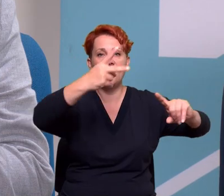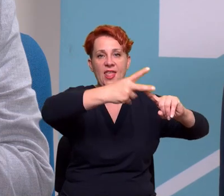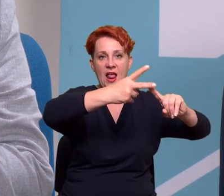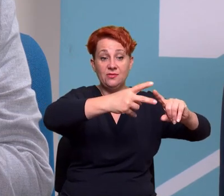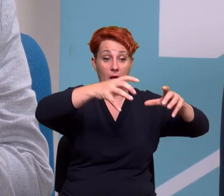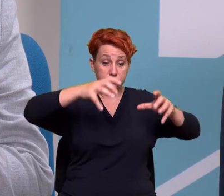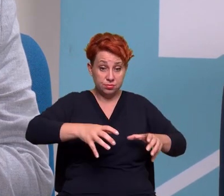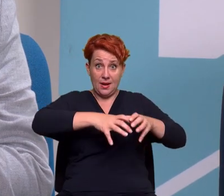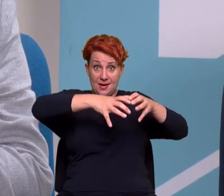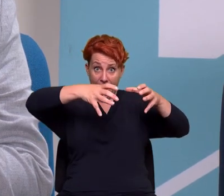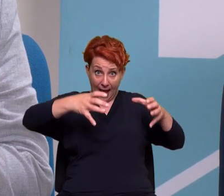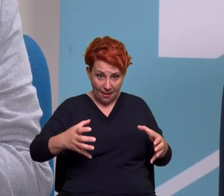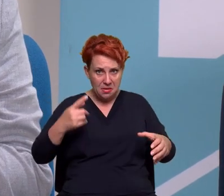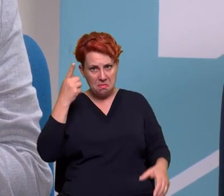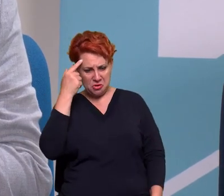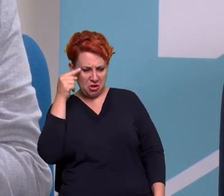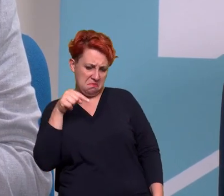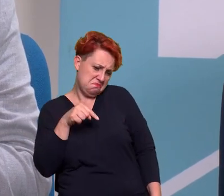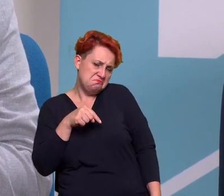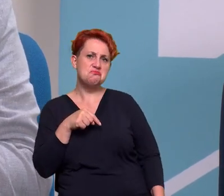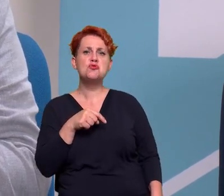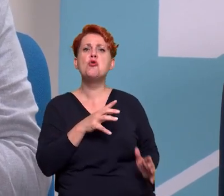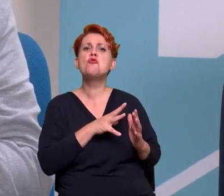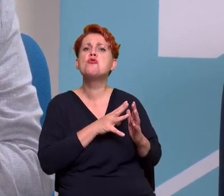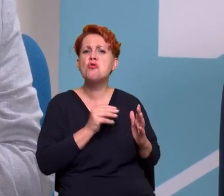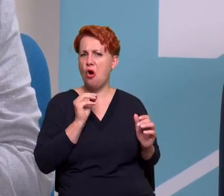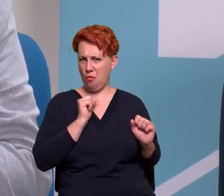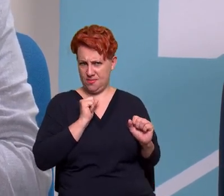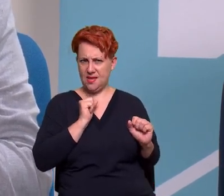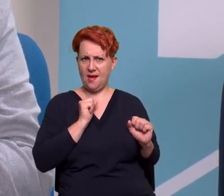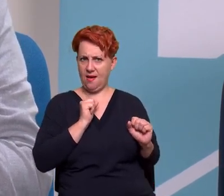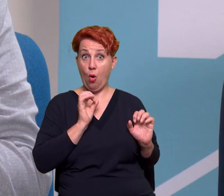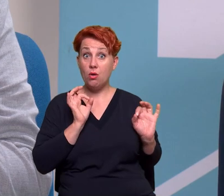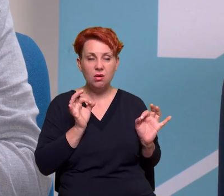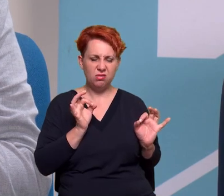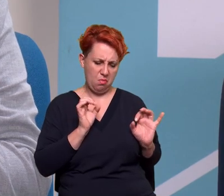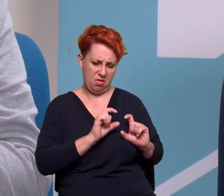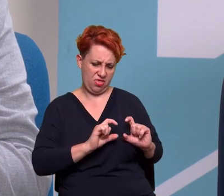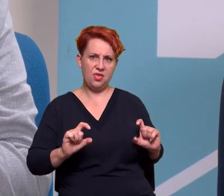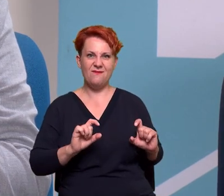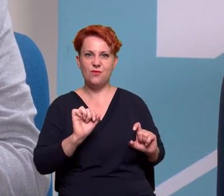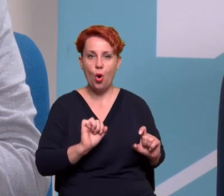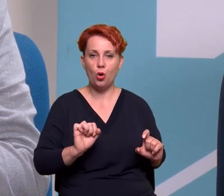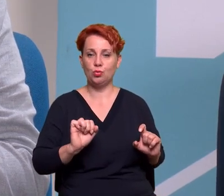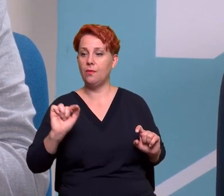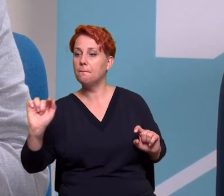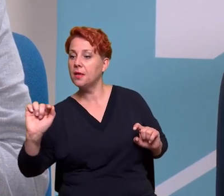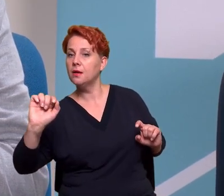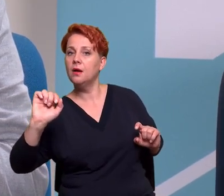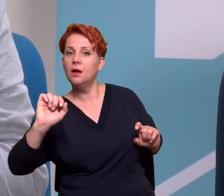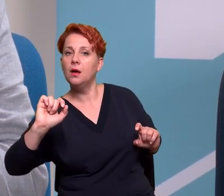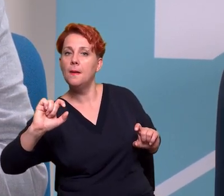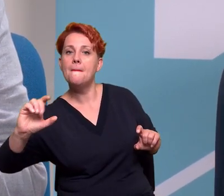telewizji, że on jest jakąś kopią, tak? Bo tam było, prawda, napisane Wrocław. Wszędzie na pozostałych było